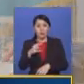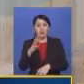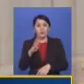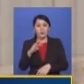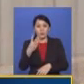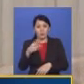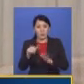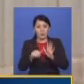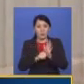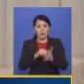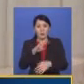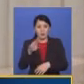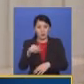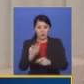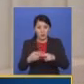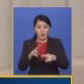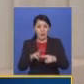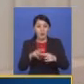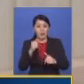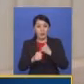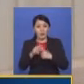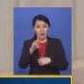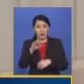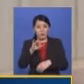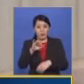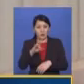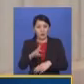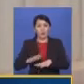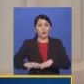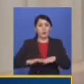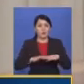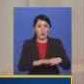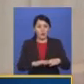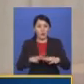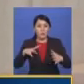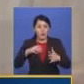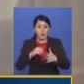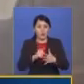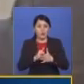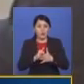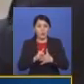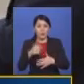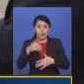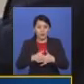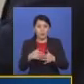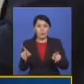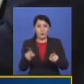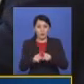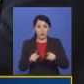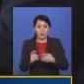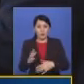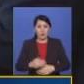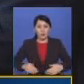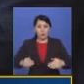асып, 436 миллиардқа жеткен. Әрі Самұрық-Қазына инвестициялық холдингке айналдырумен еншілес компанияларды